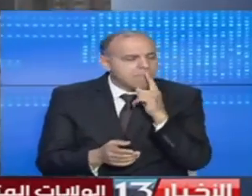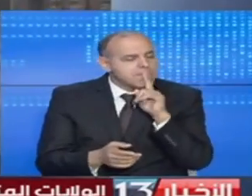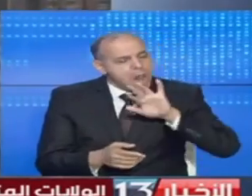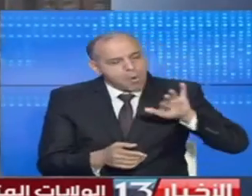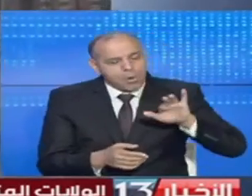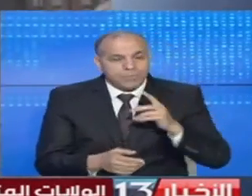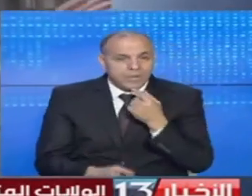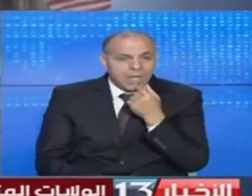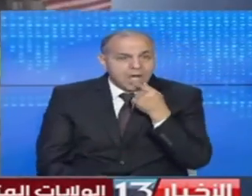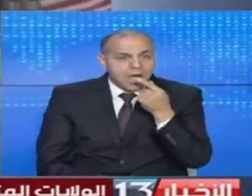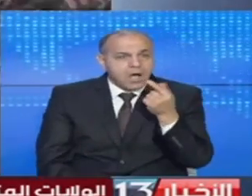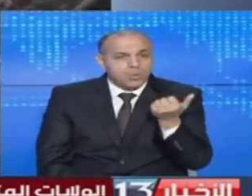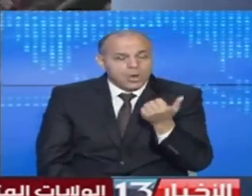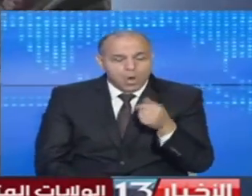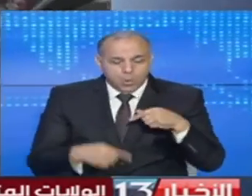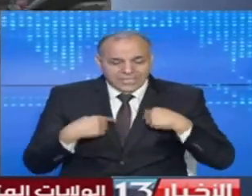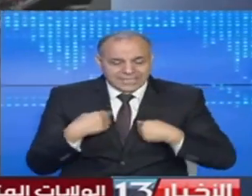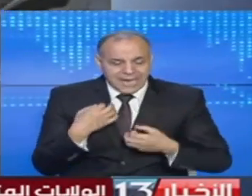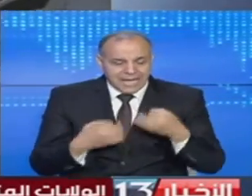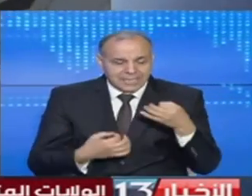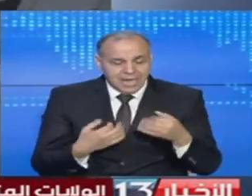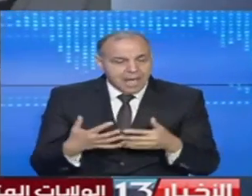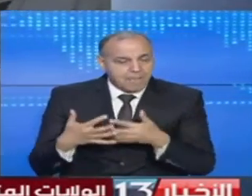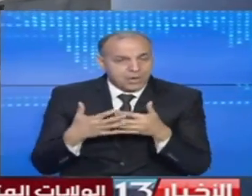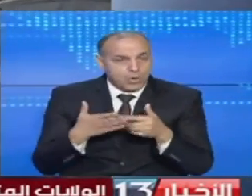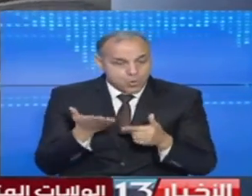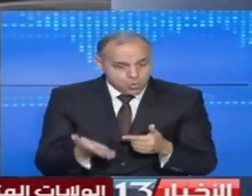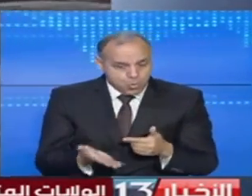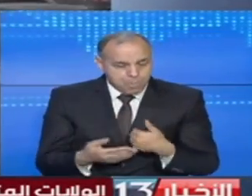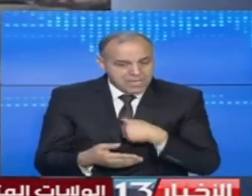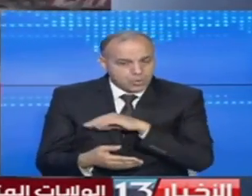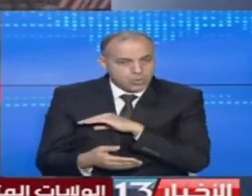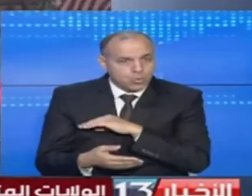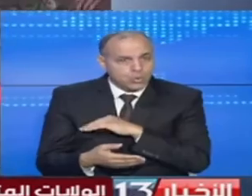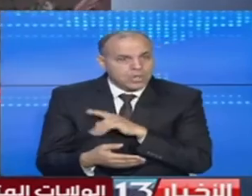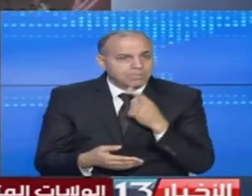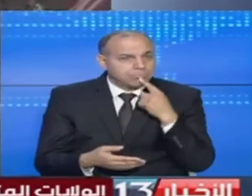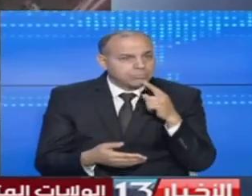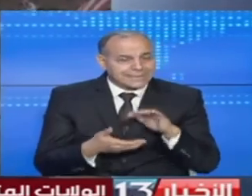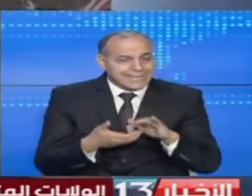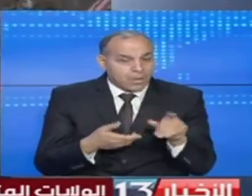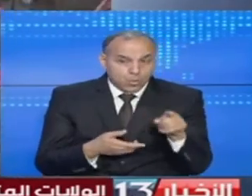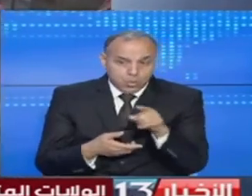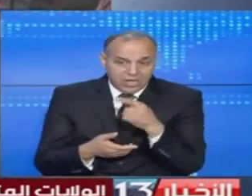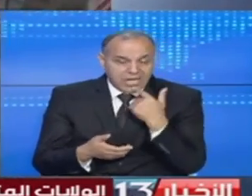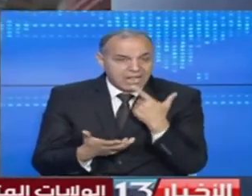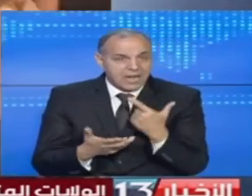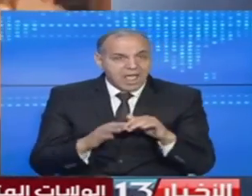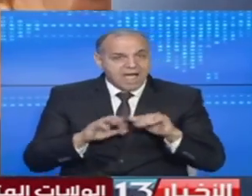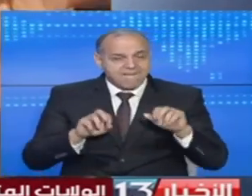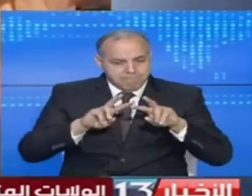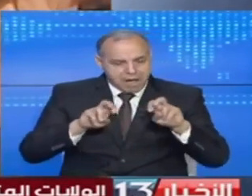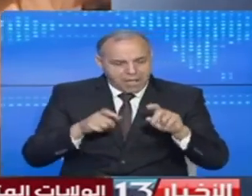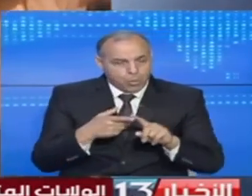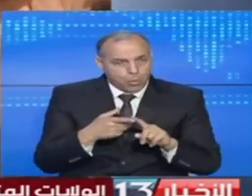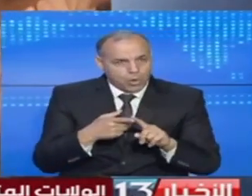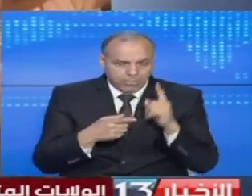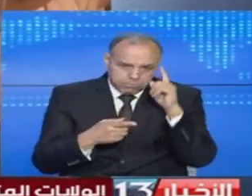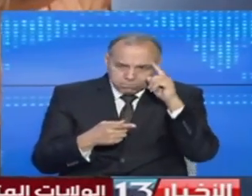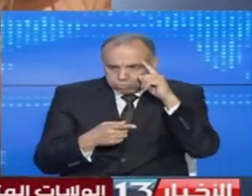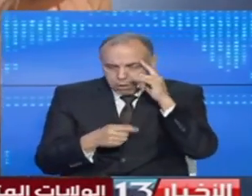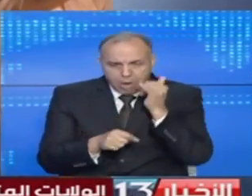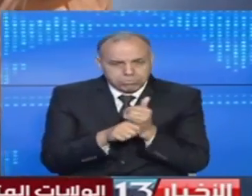هذا وقد فوز وزير العدل الامريكي وليام بار ممثلي الادعاء الاتحاديين لفتح تحقيقات في مزاعم